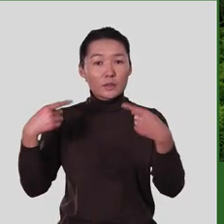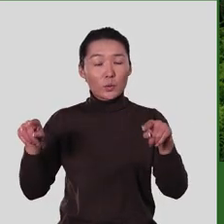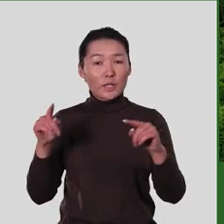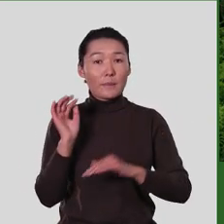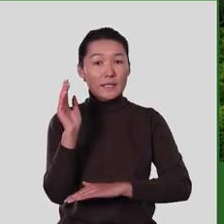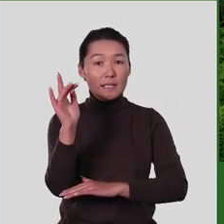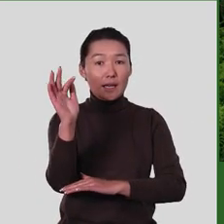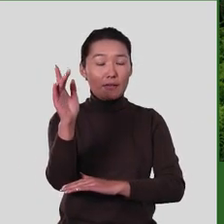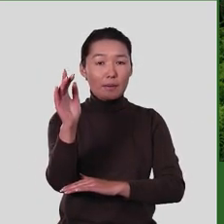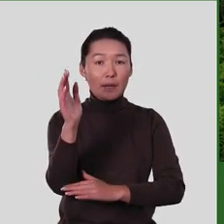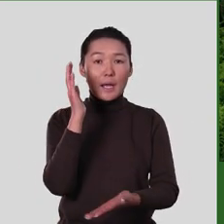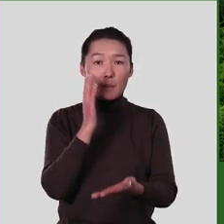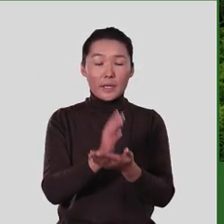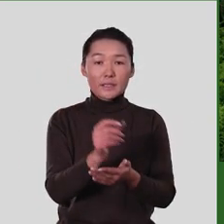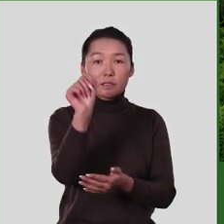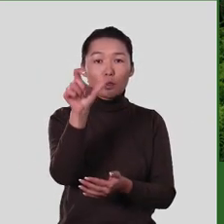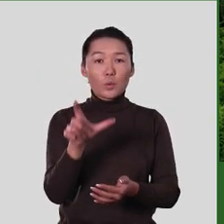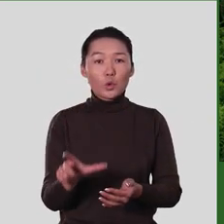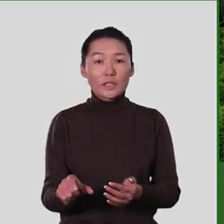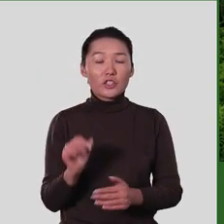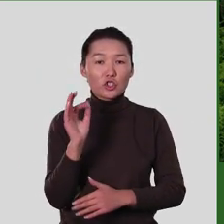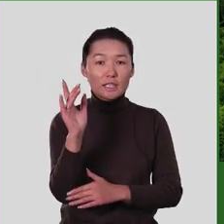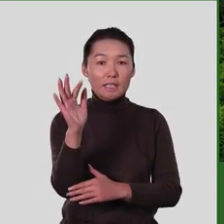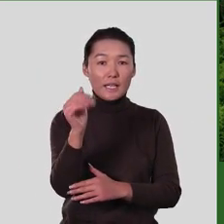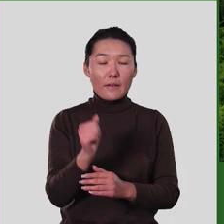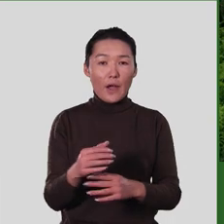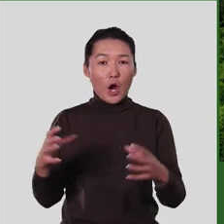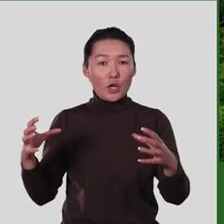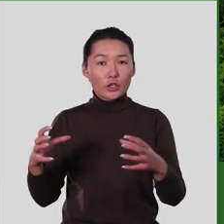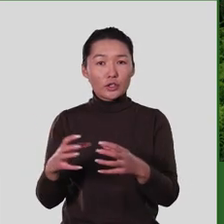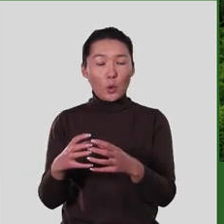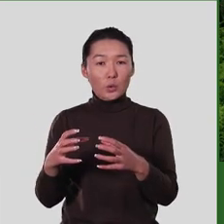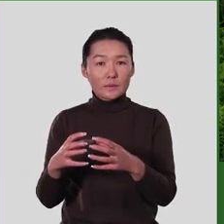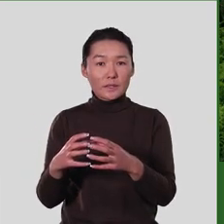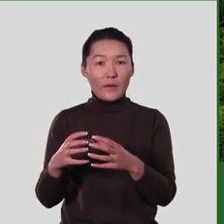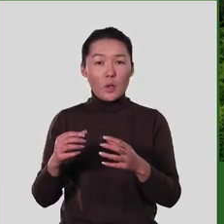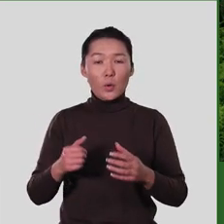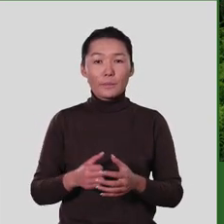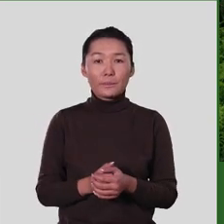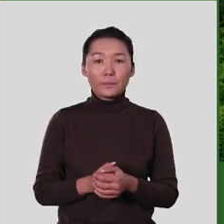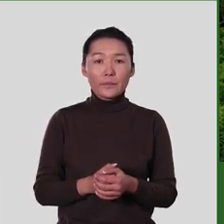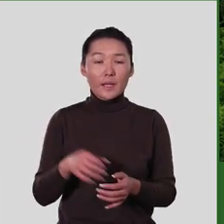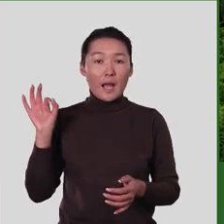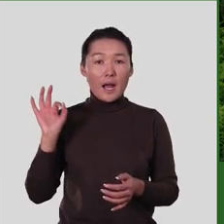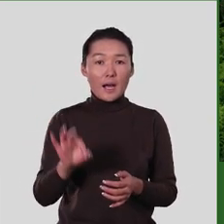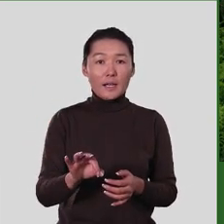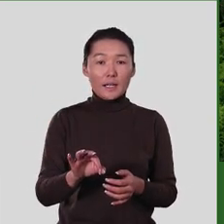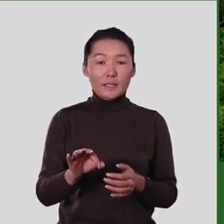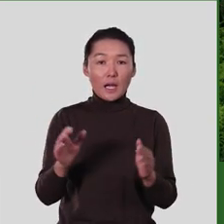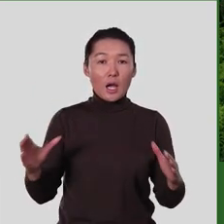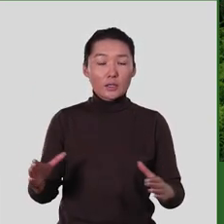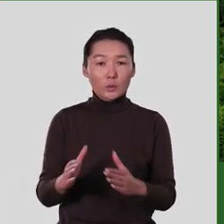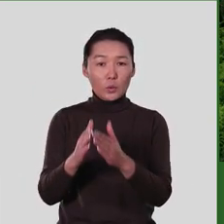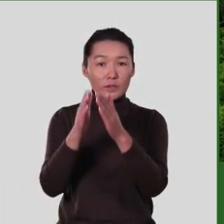деревьями произрастают бутылочные деревья с толстым у основания стволом, резко